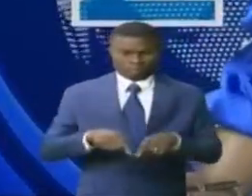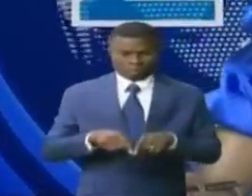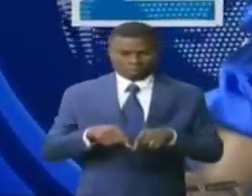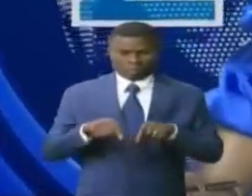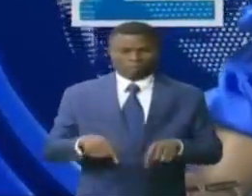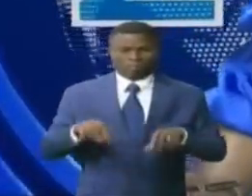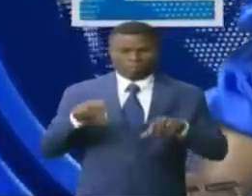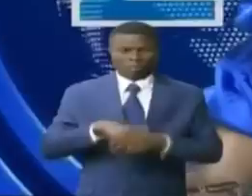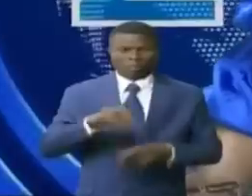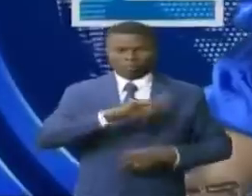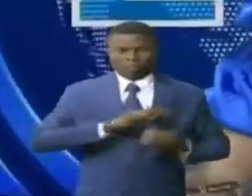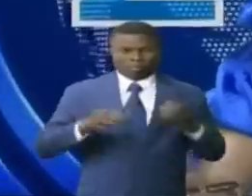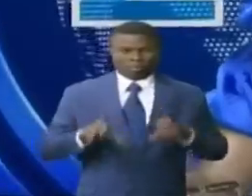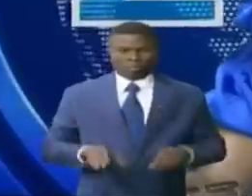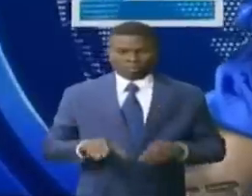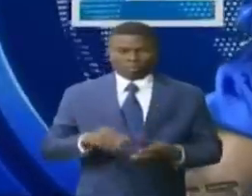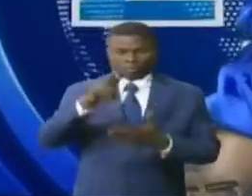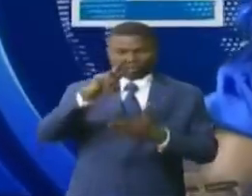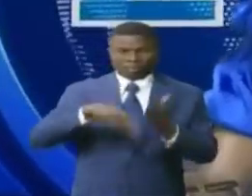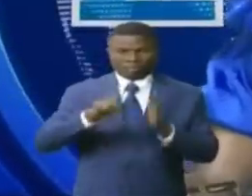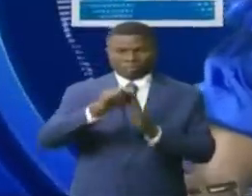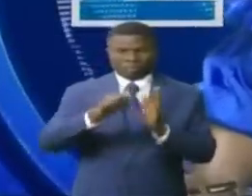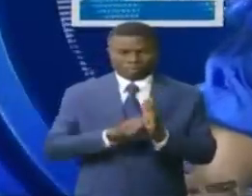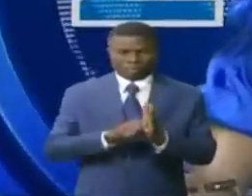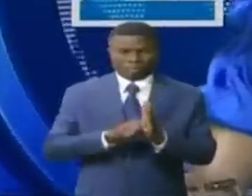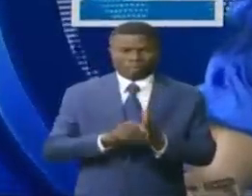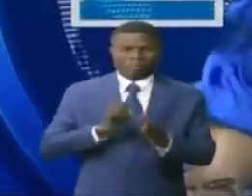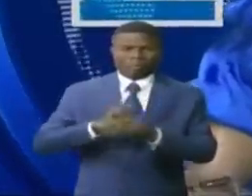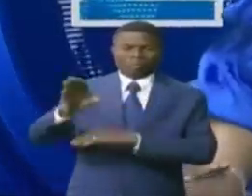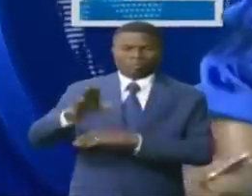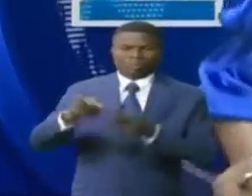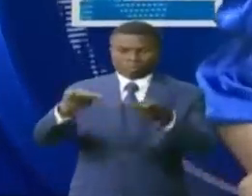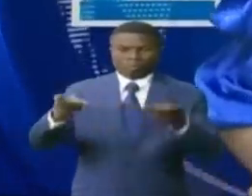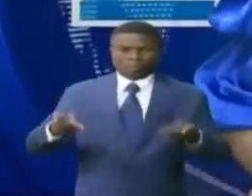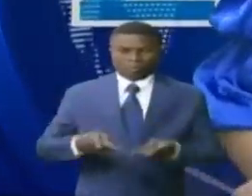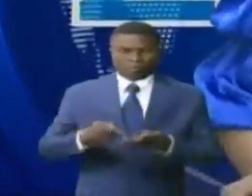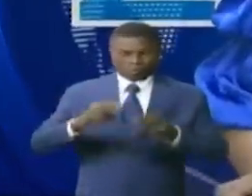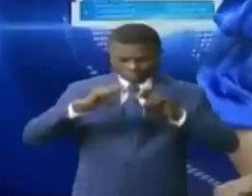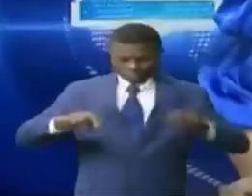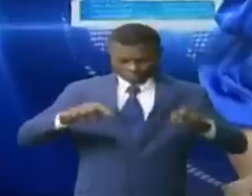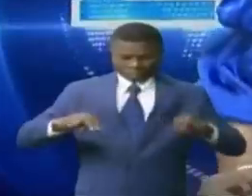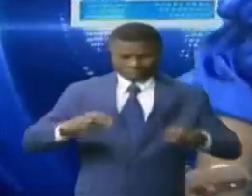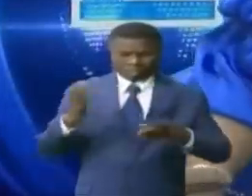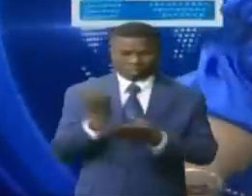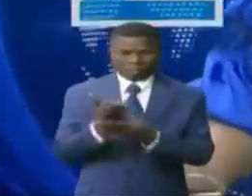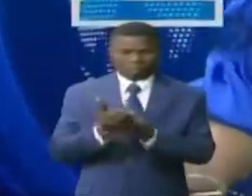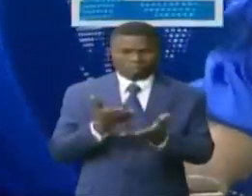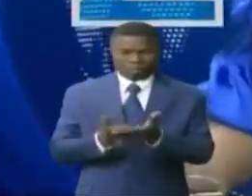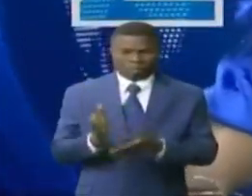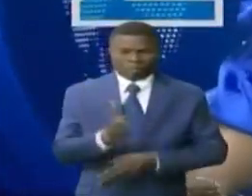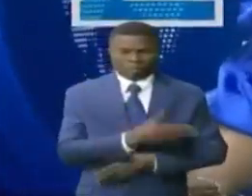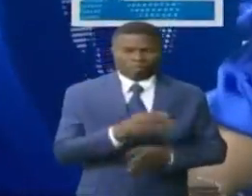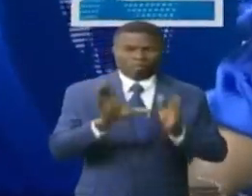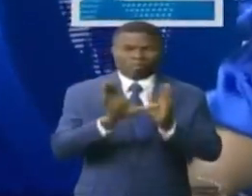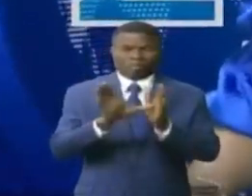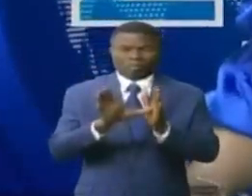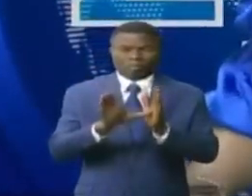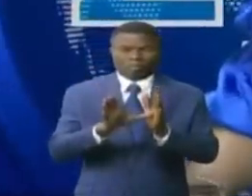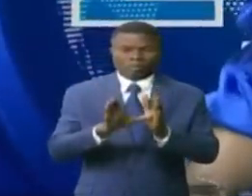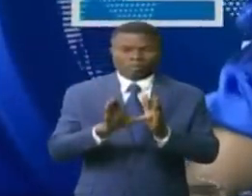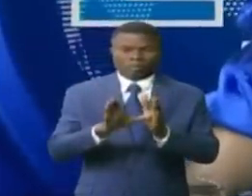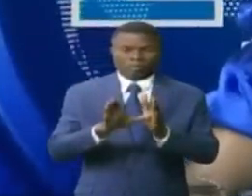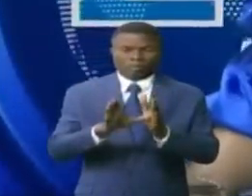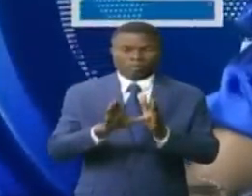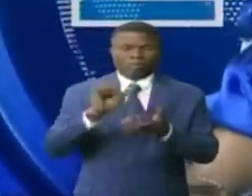République démocratique du Congo. Le texte est renvoyé à la commission environnement pour toilettage. Et en images, parlons à présent de